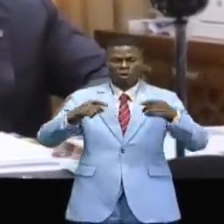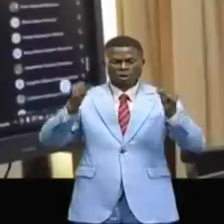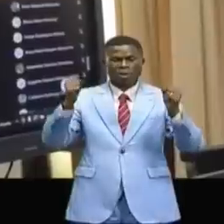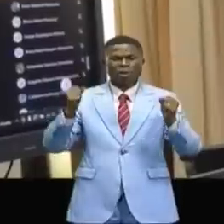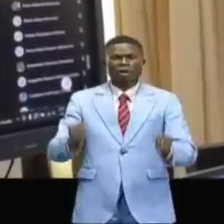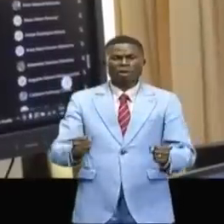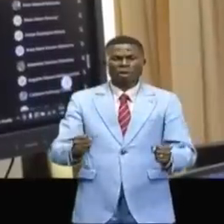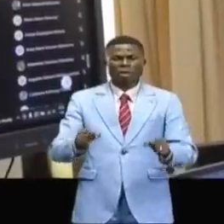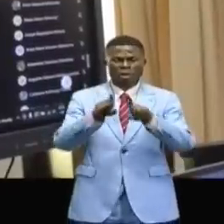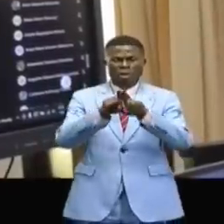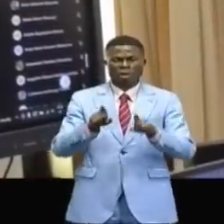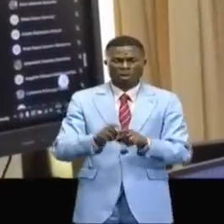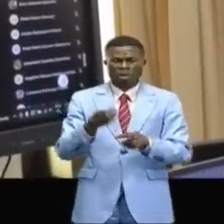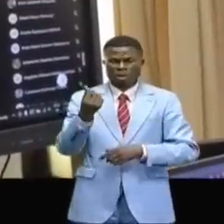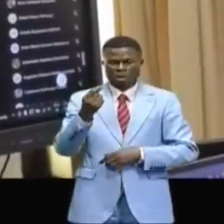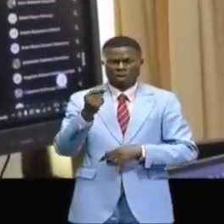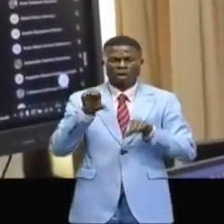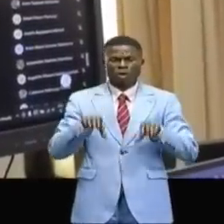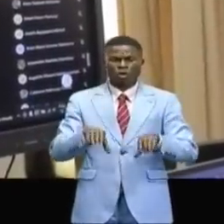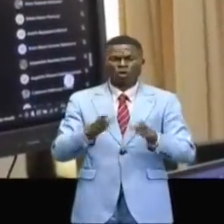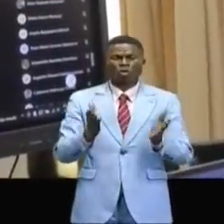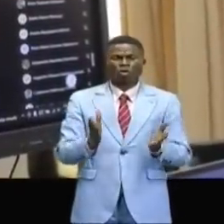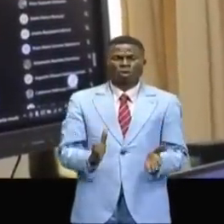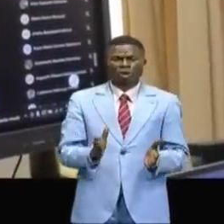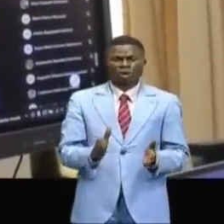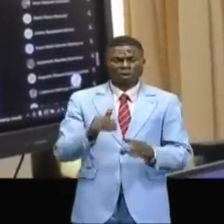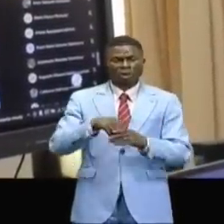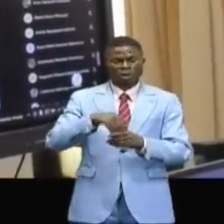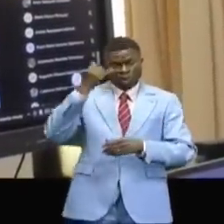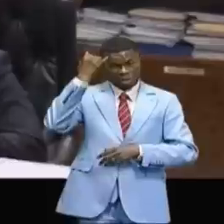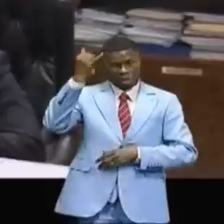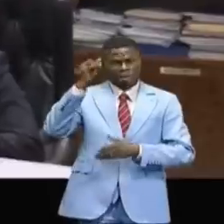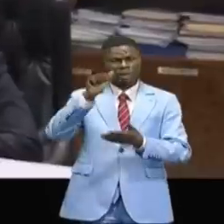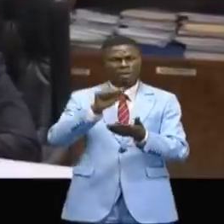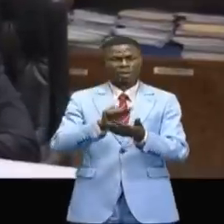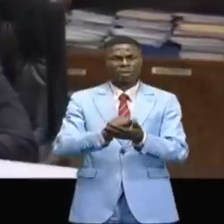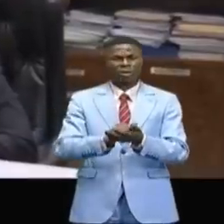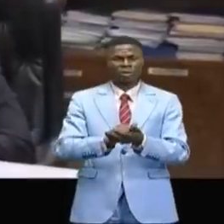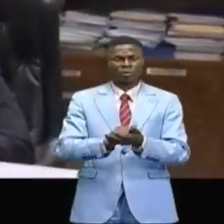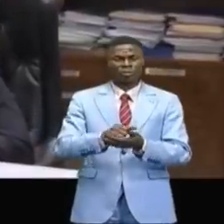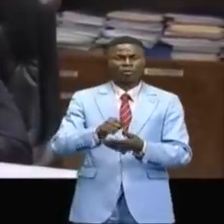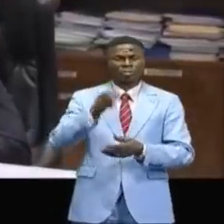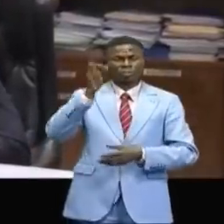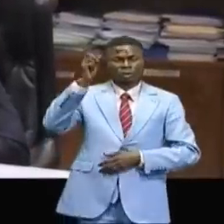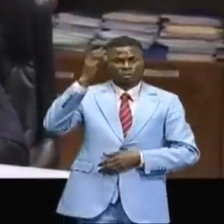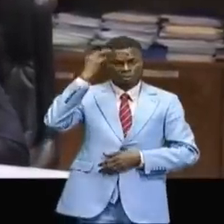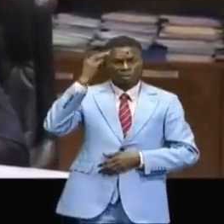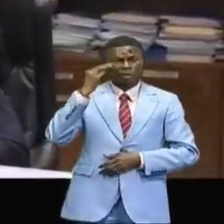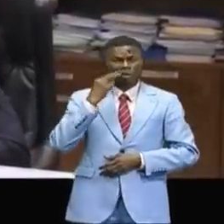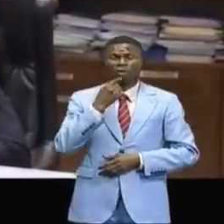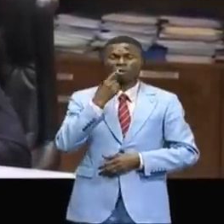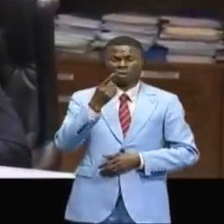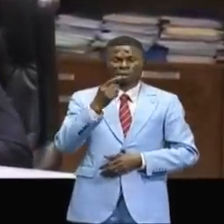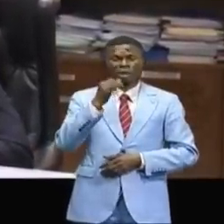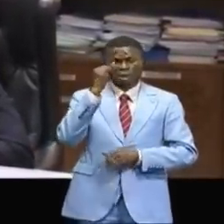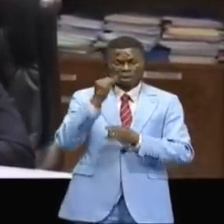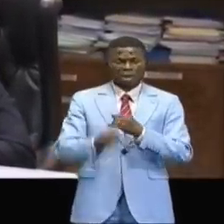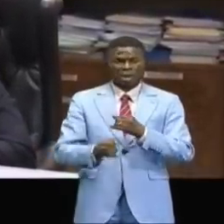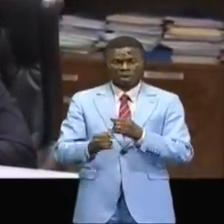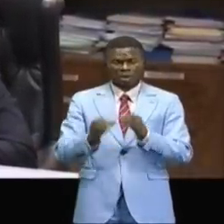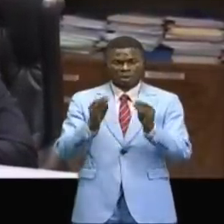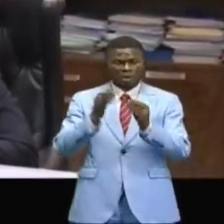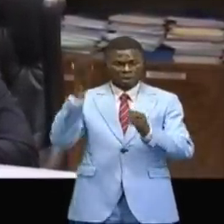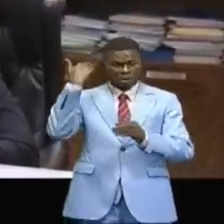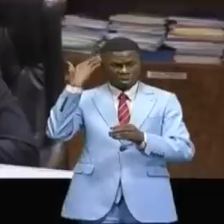stabilité et de la monnaie nationale. Dans cette perspective, il est envisagé, au terme de la dernière réunion